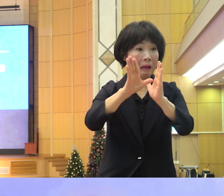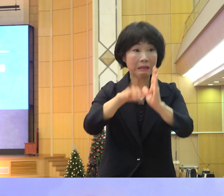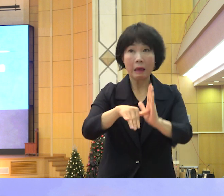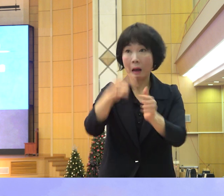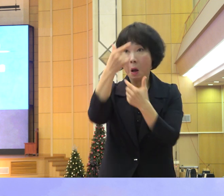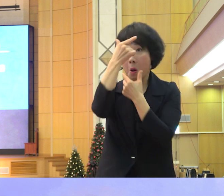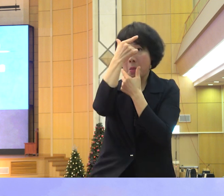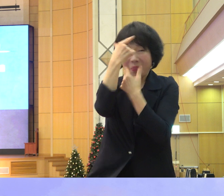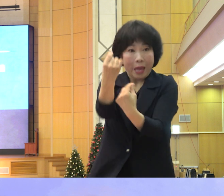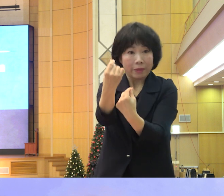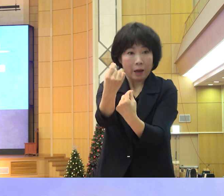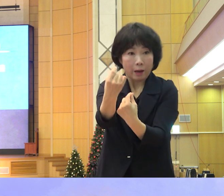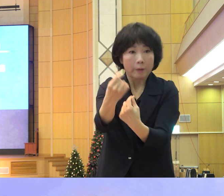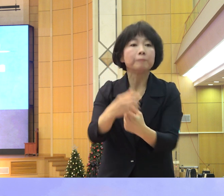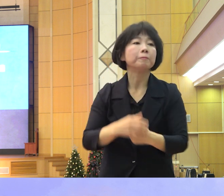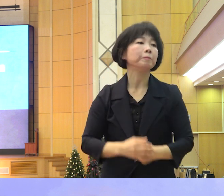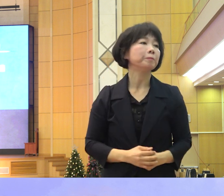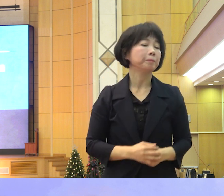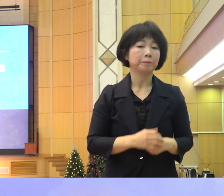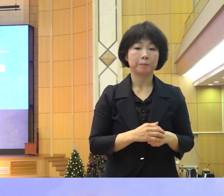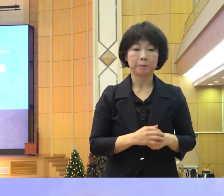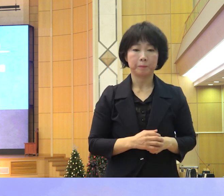이르니 그러면 우리는요,